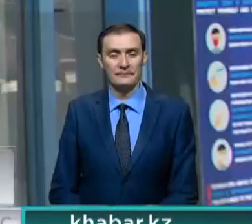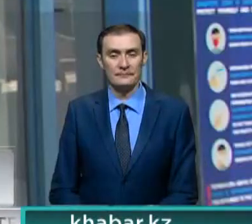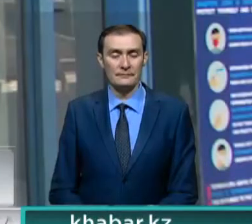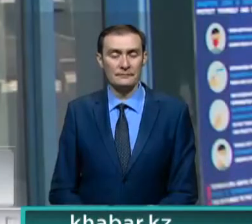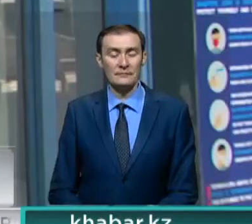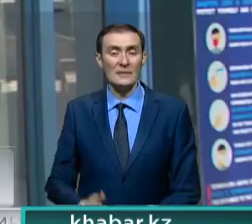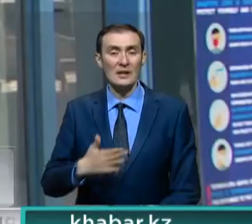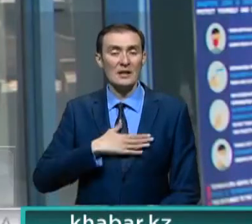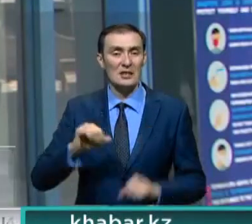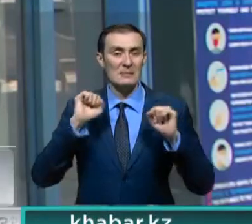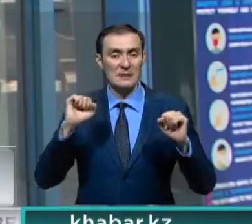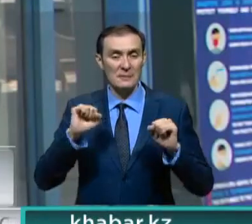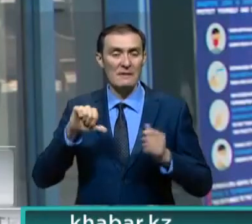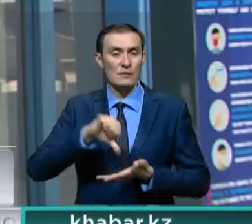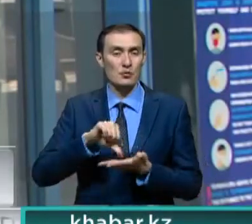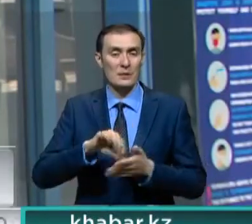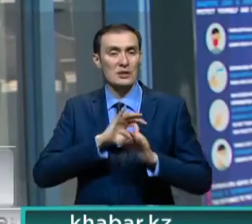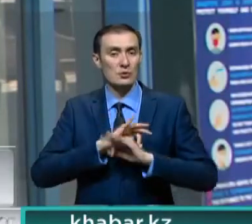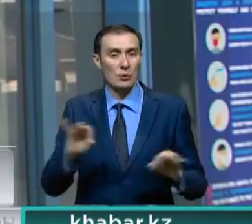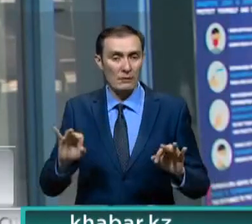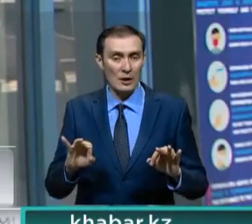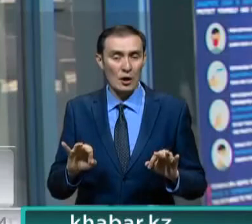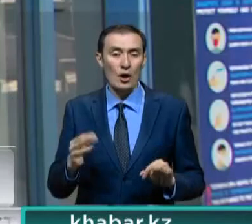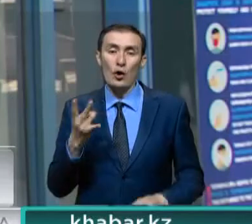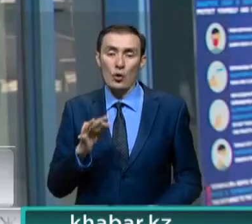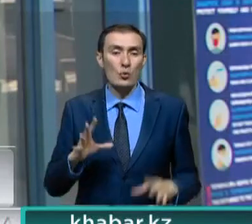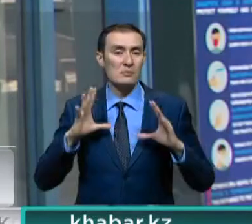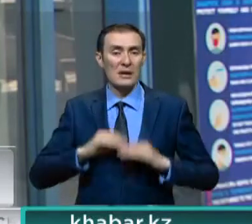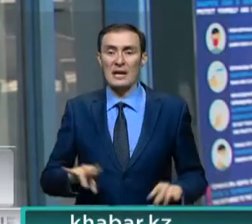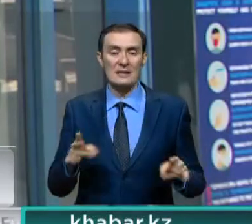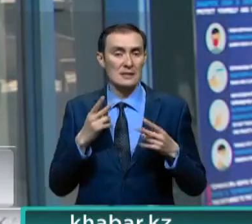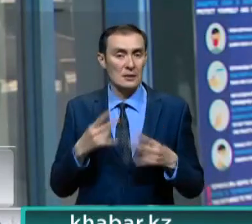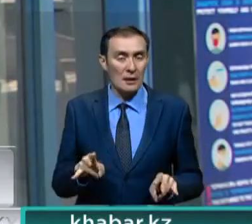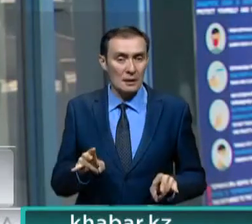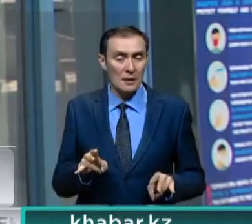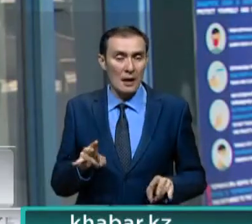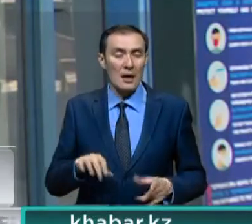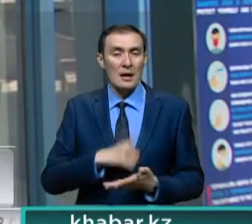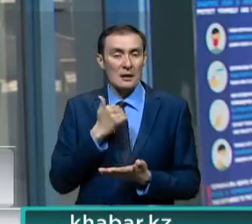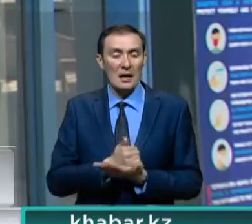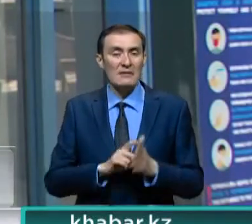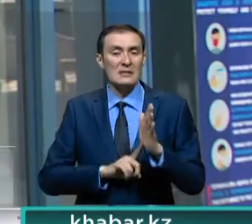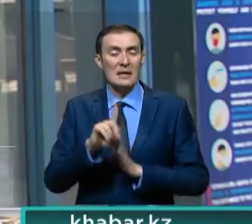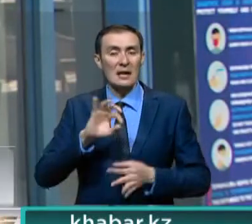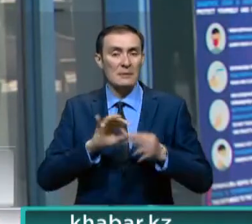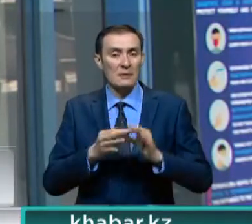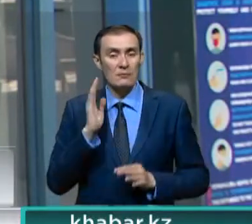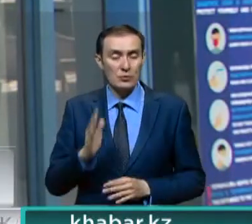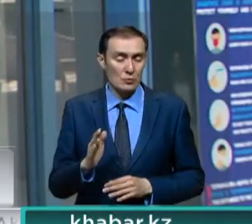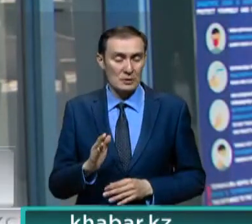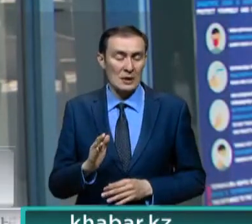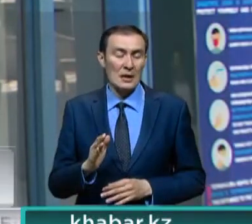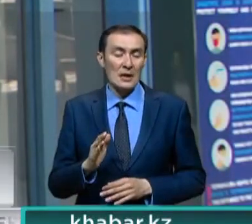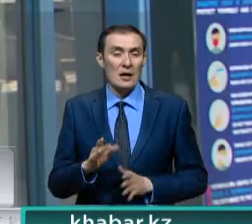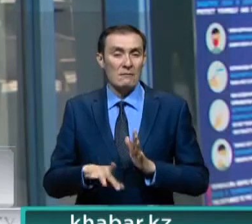Наши борцы выступили здорово, но расслабляться на этом не стоит. Главным стартом мы определили, Федерация борьбы